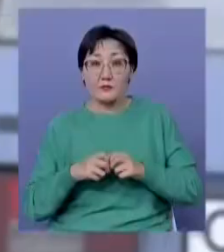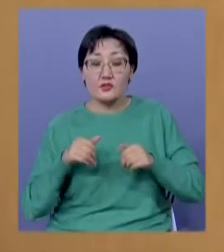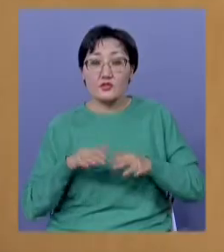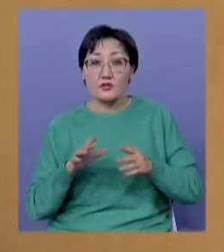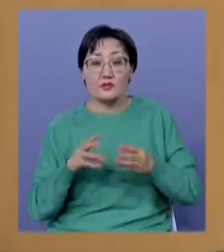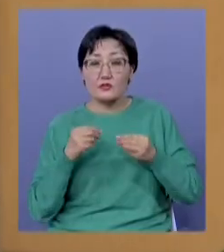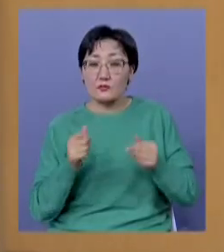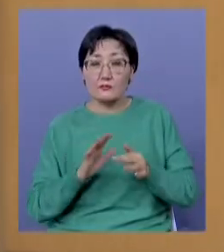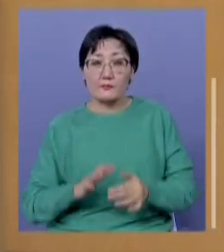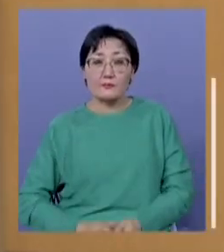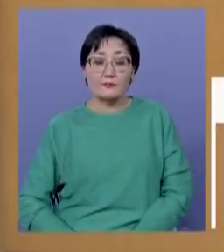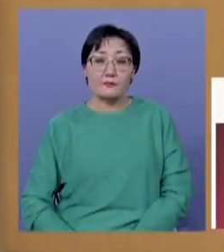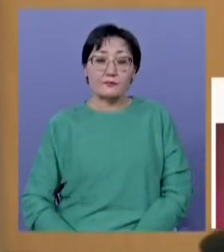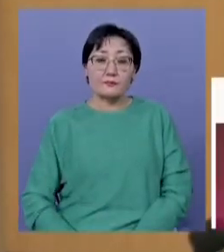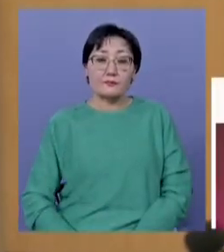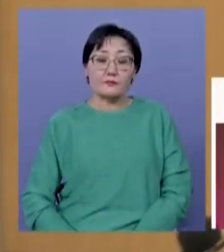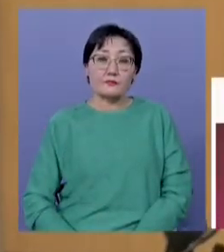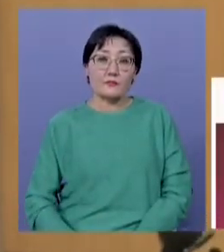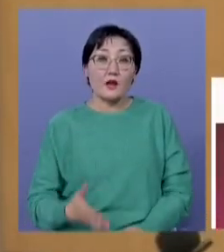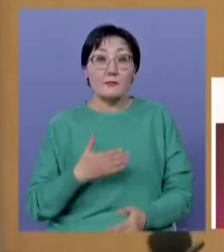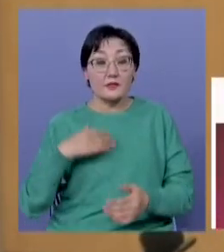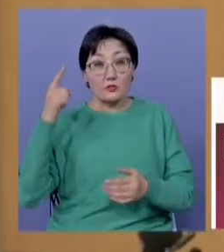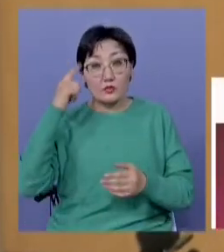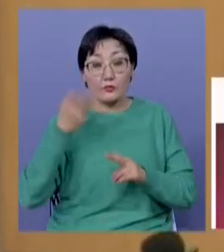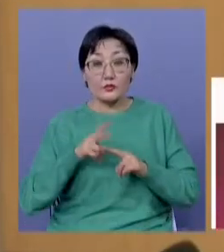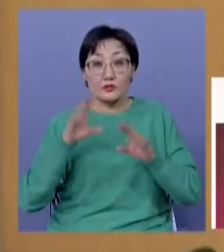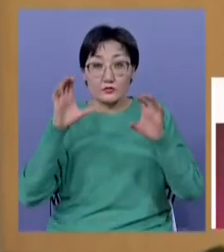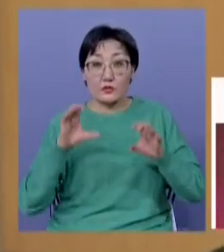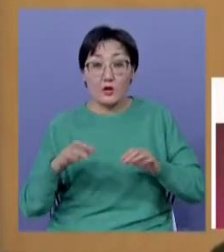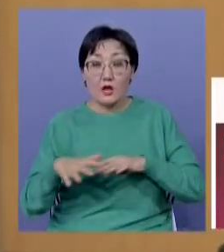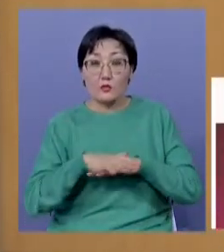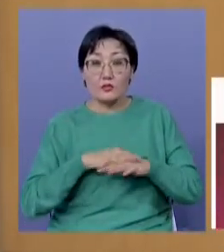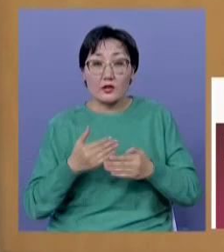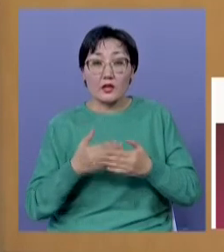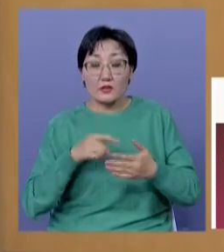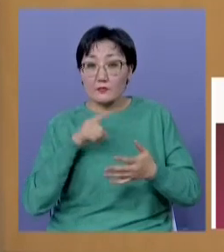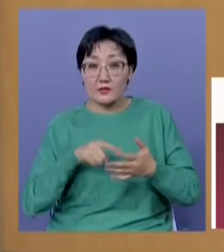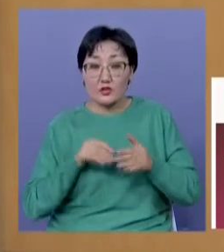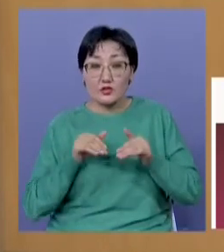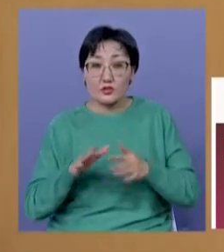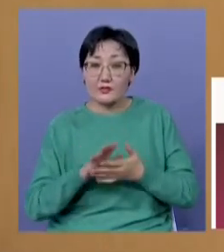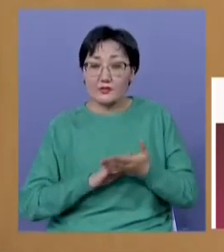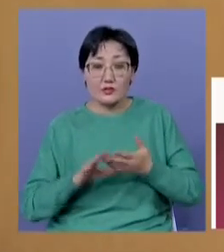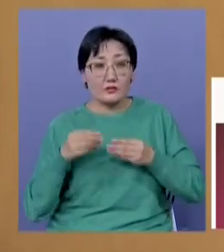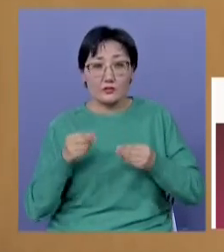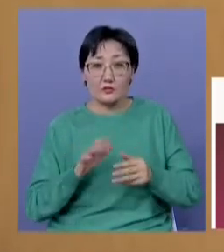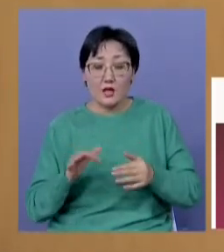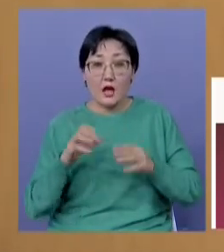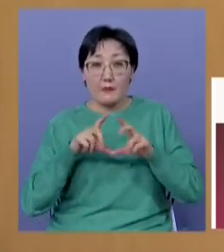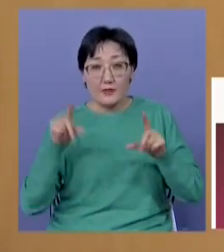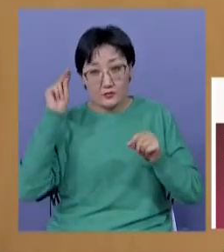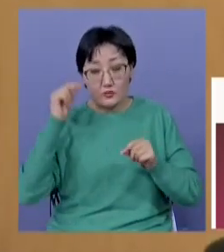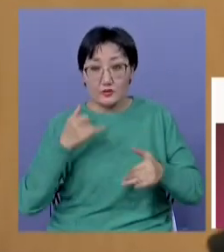жеткізді. Я считаю, что этот... Менің ойымша, бұл заң қоғамның алдында тұрған мәселелерді шешуге еш әсер етпейді.